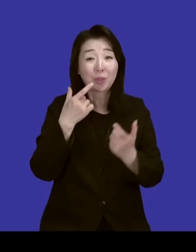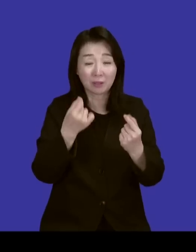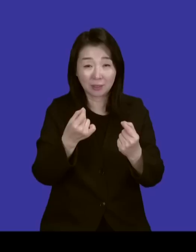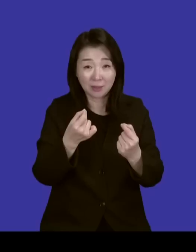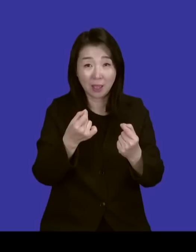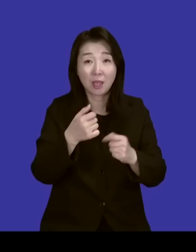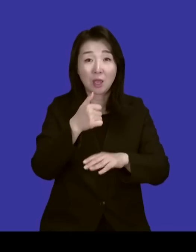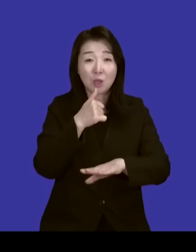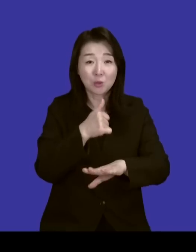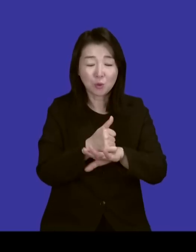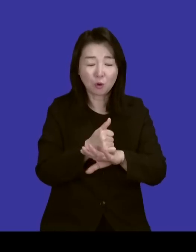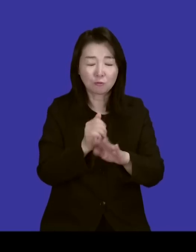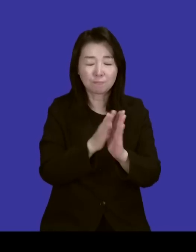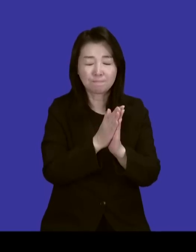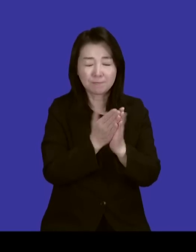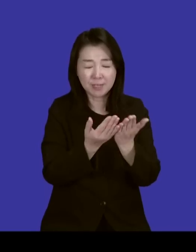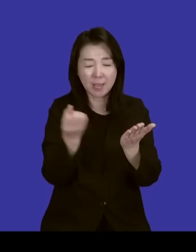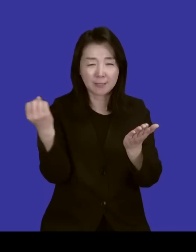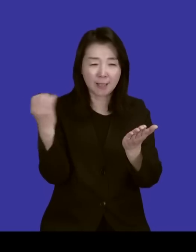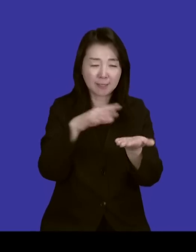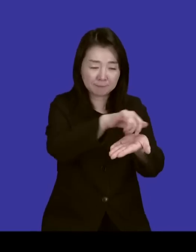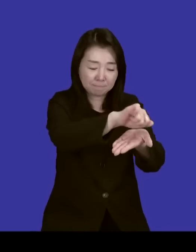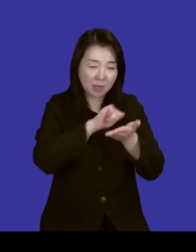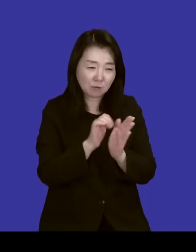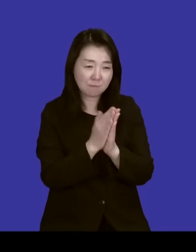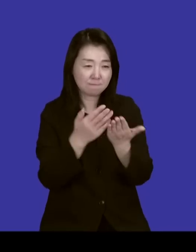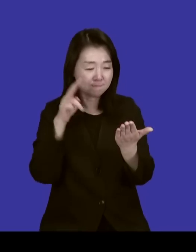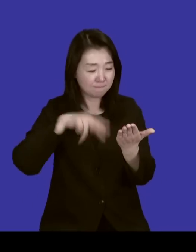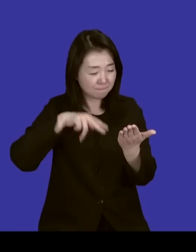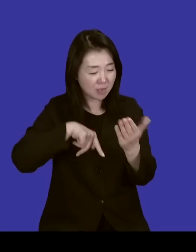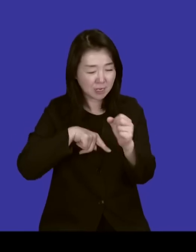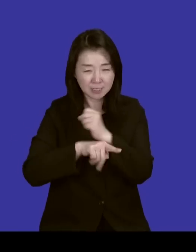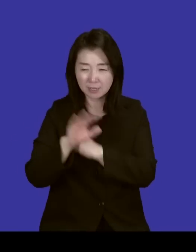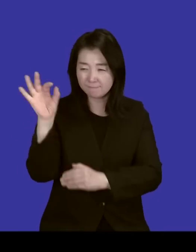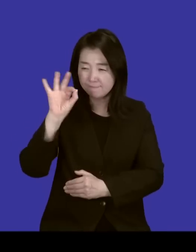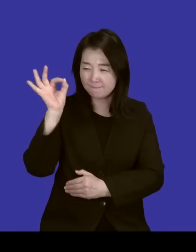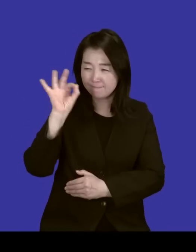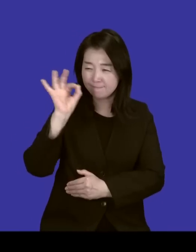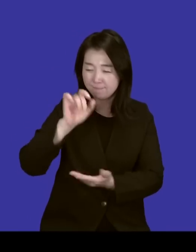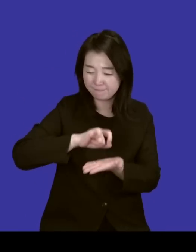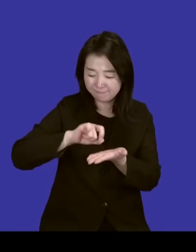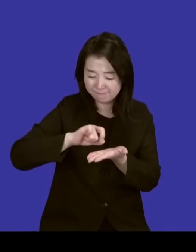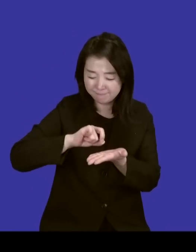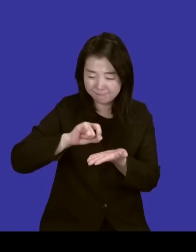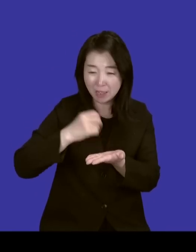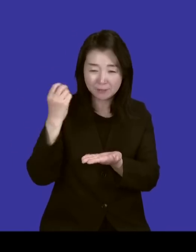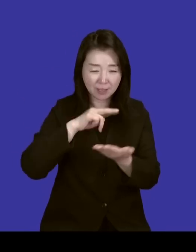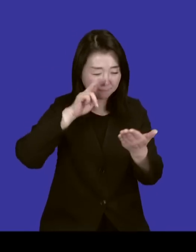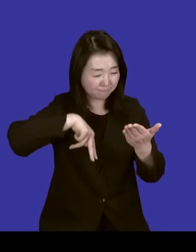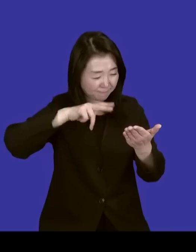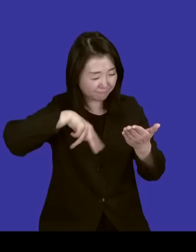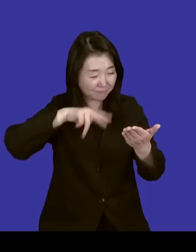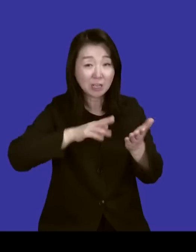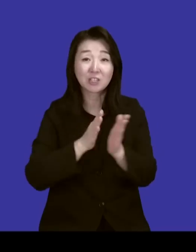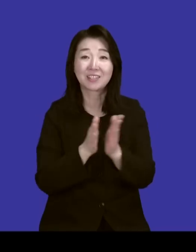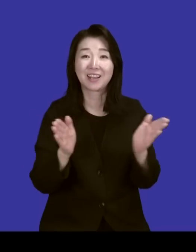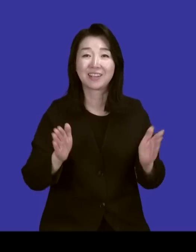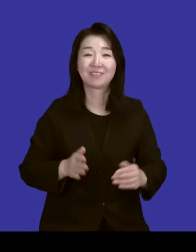다시 던졌던 책을 주워갖고 예. 사전 찾아서 모르는 단어 깨알같이 쓰면서 다시 읽었거든요. 예.